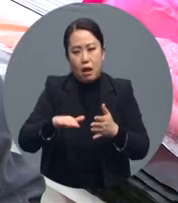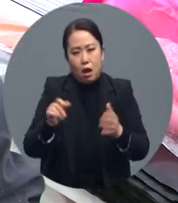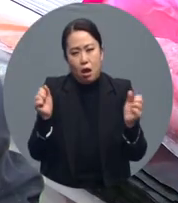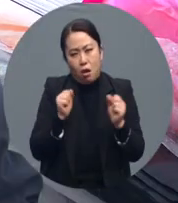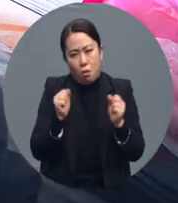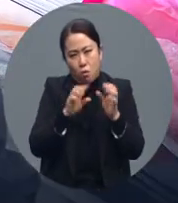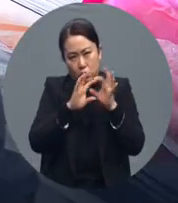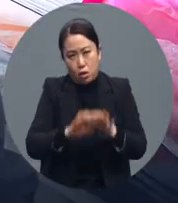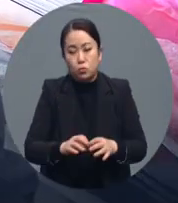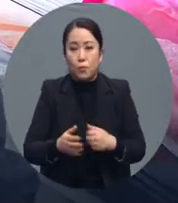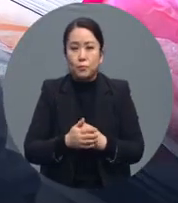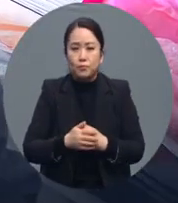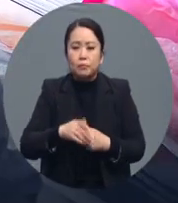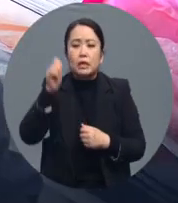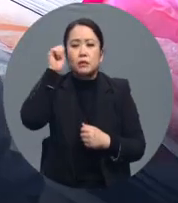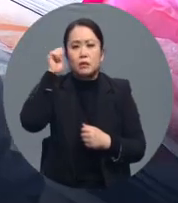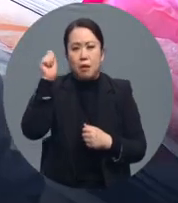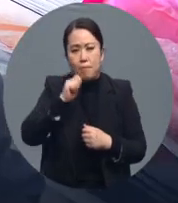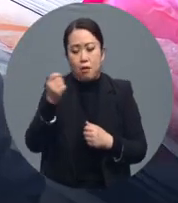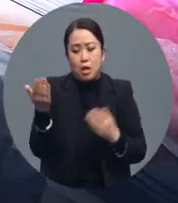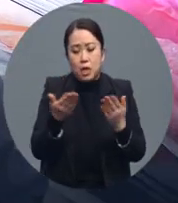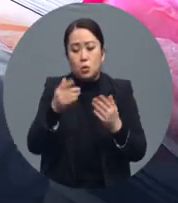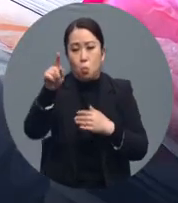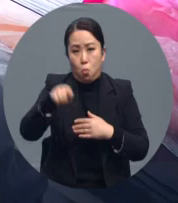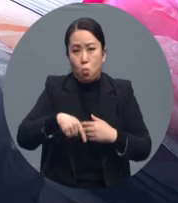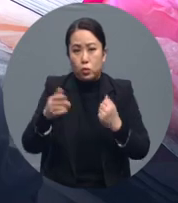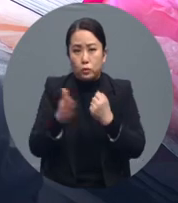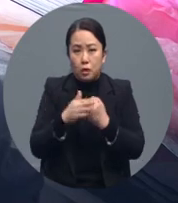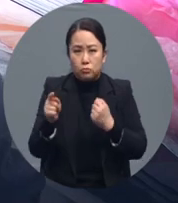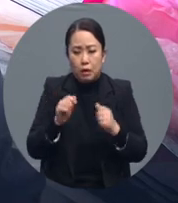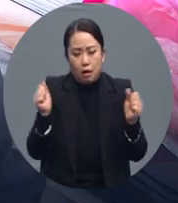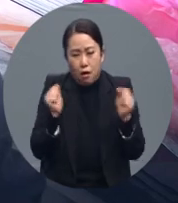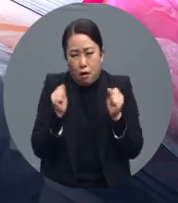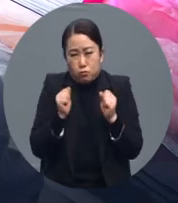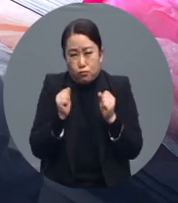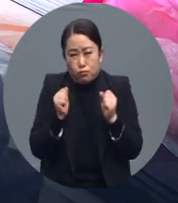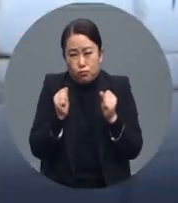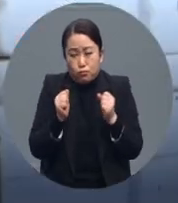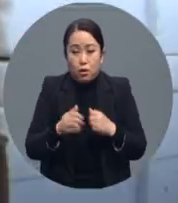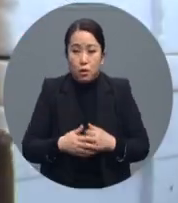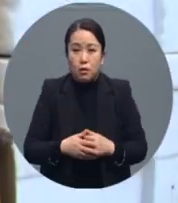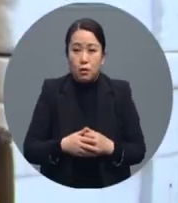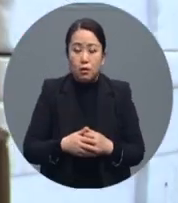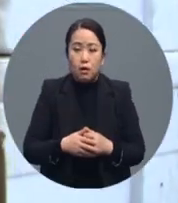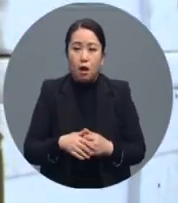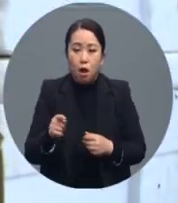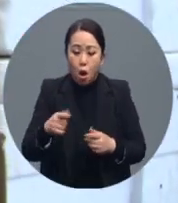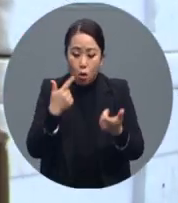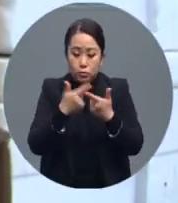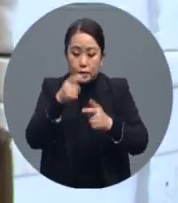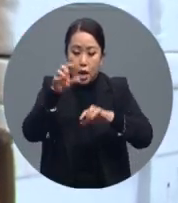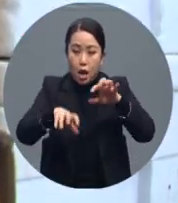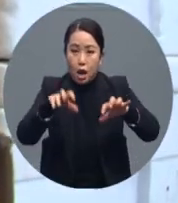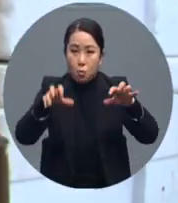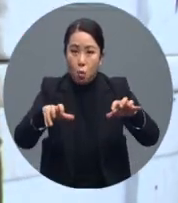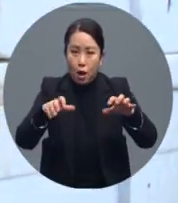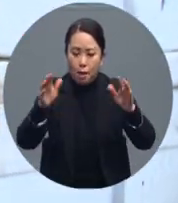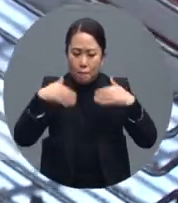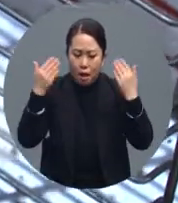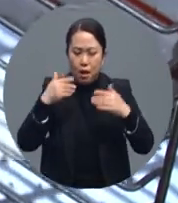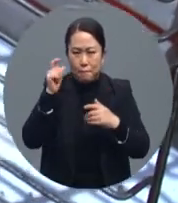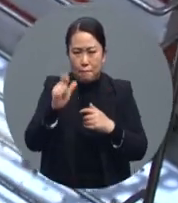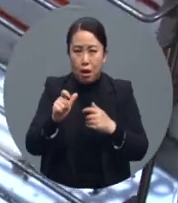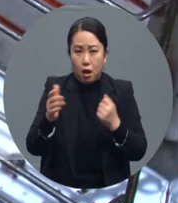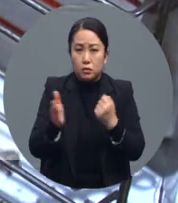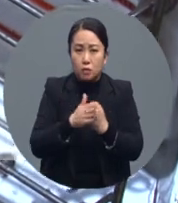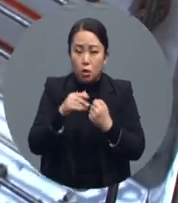저희가 나오다 보니까 엄청 추워가지고 난로도 많이 켜놓고. 부산 곳곳에 강한 바람마저 불다